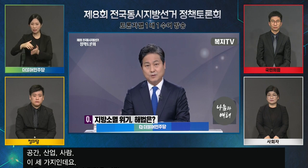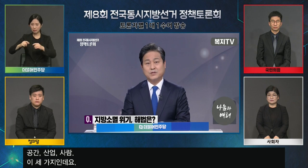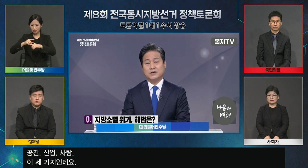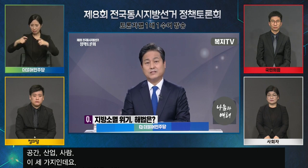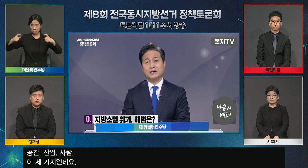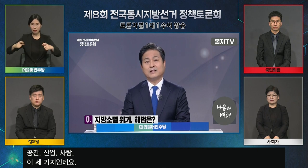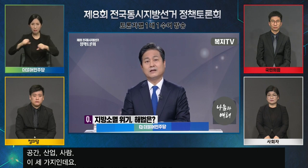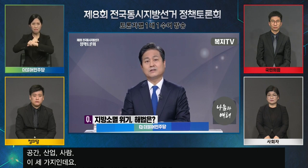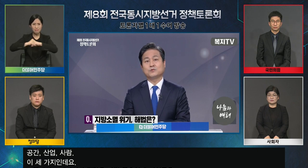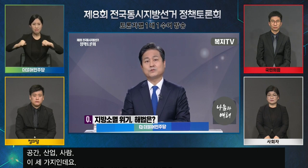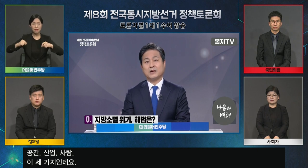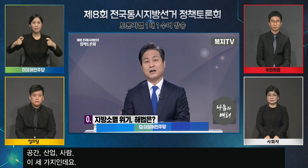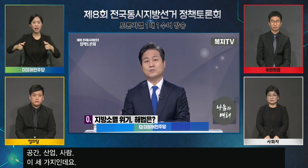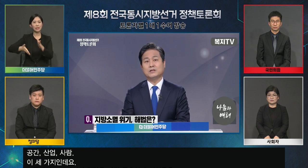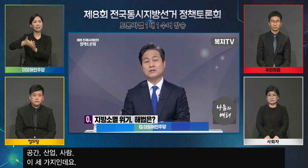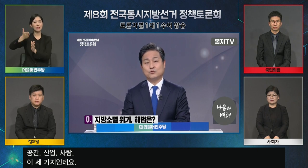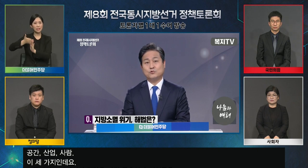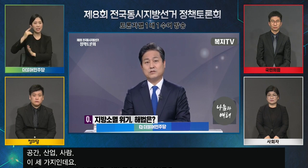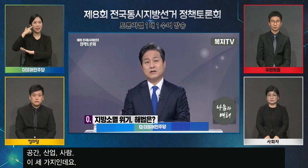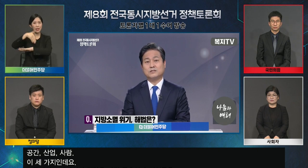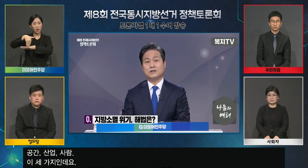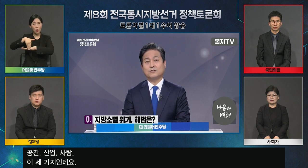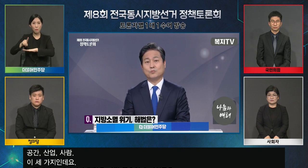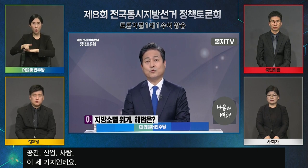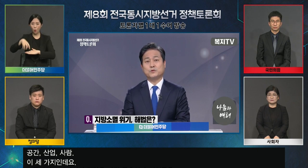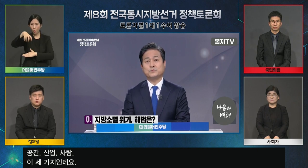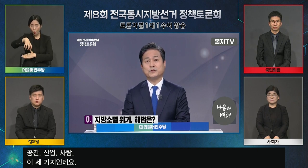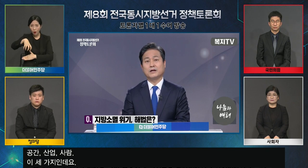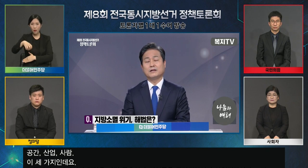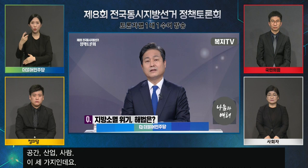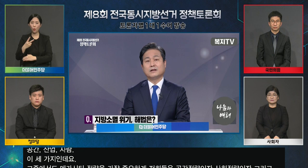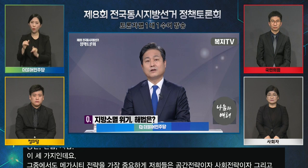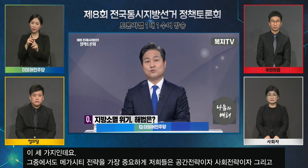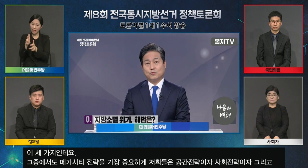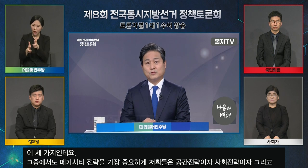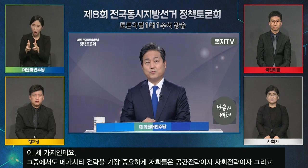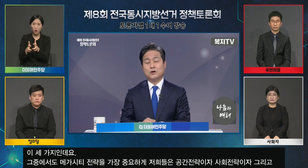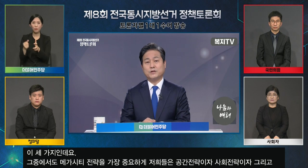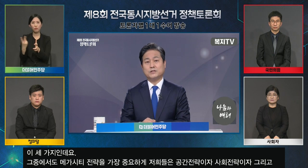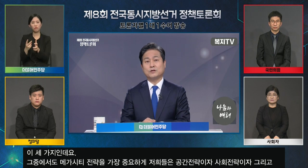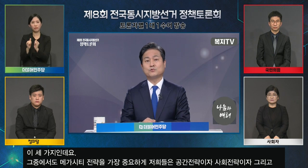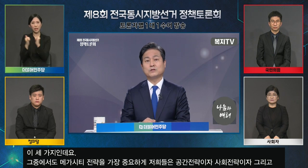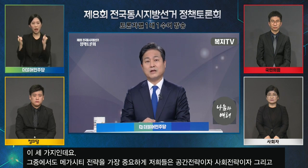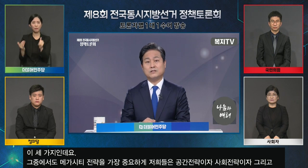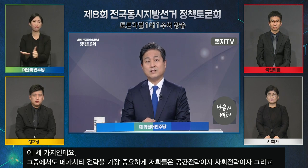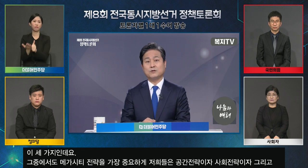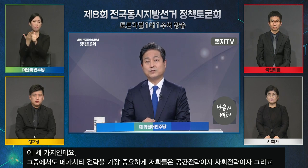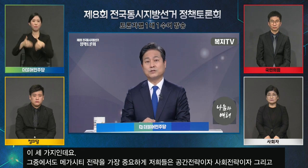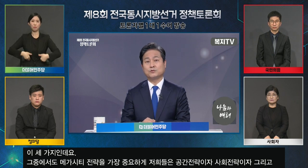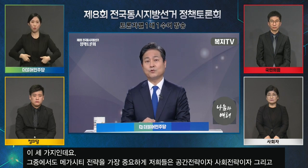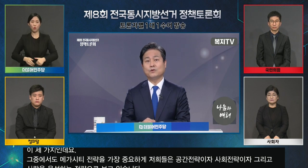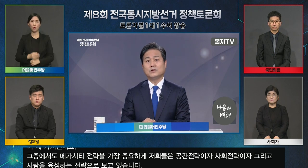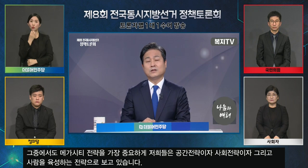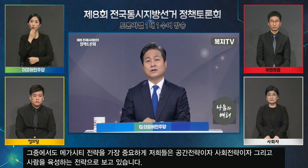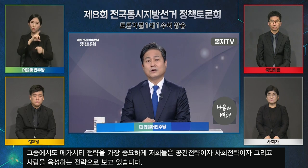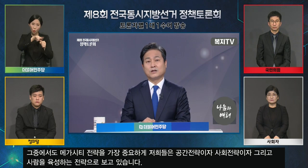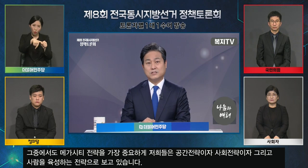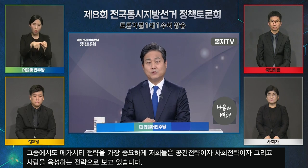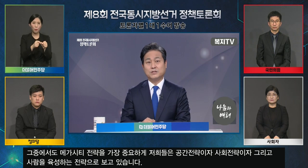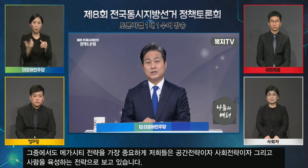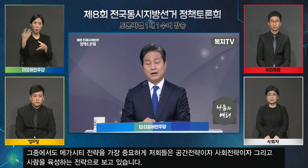산업전략이자 그리고 사람을 육성하는 전략으로 보고 있습니다. 수도권을 포함해서 전국을 5개 권역으로